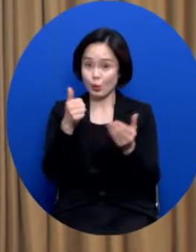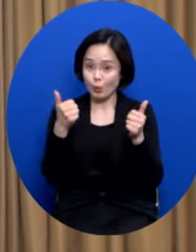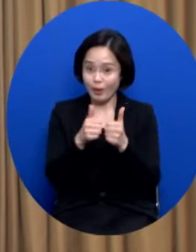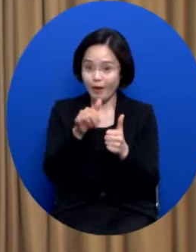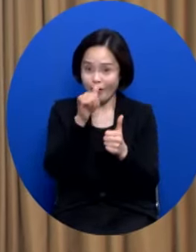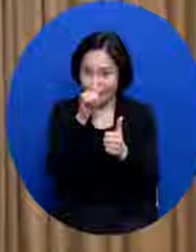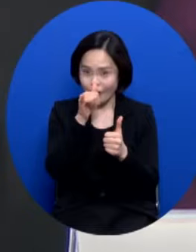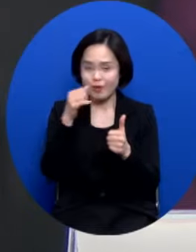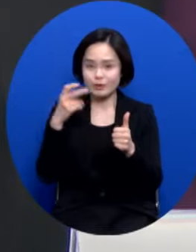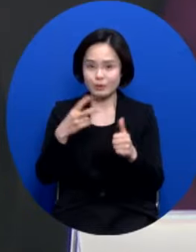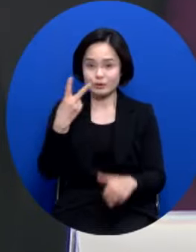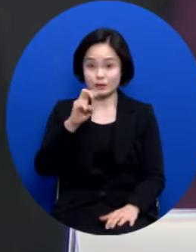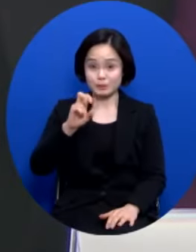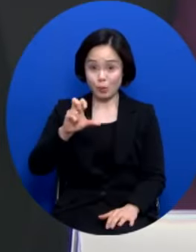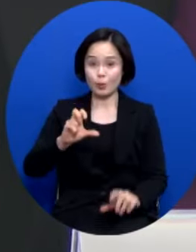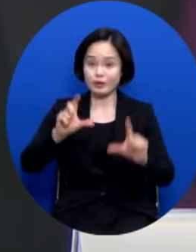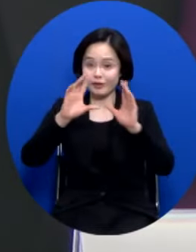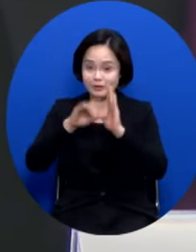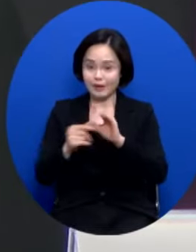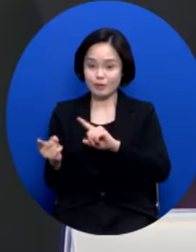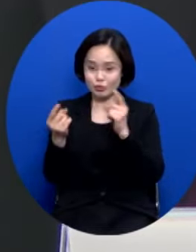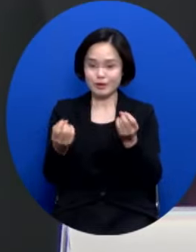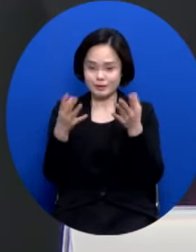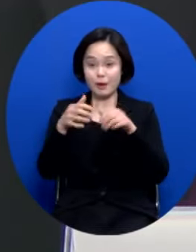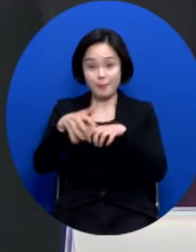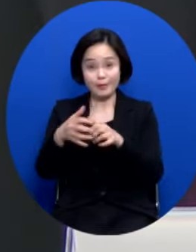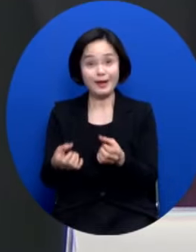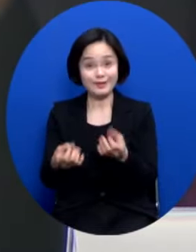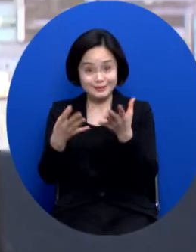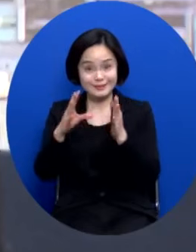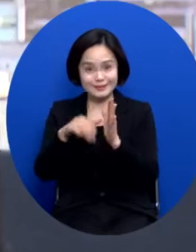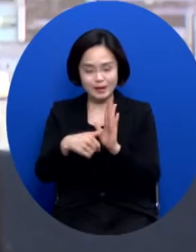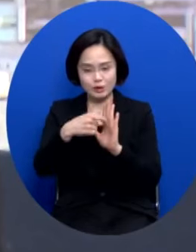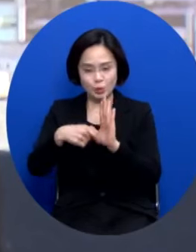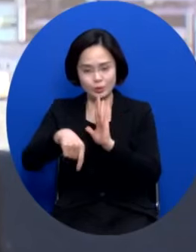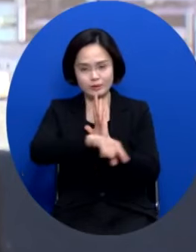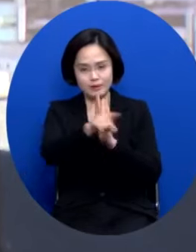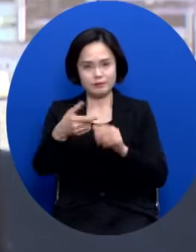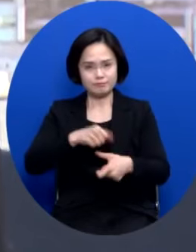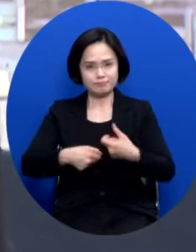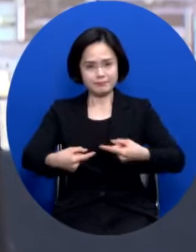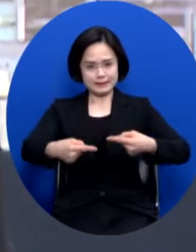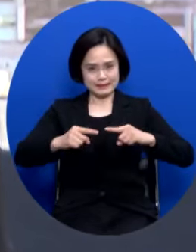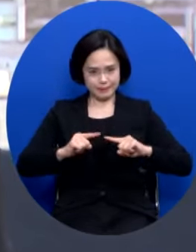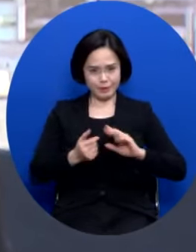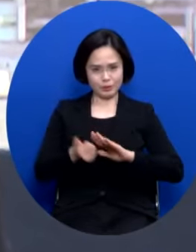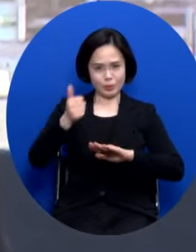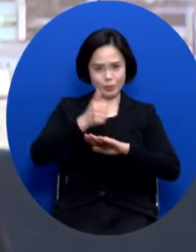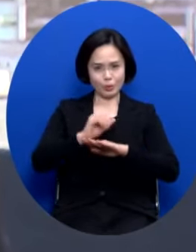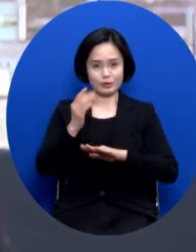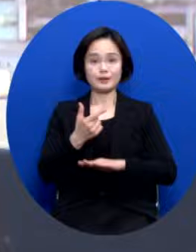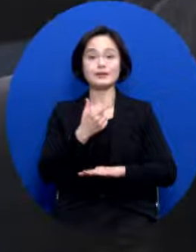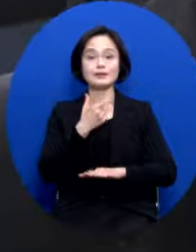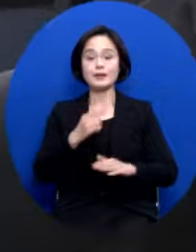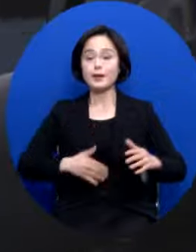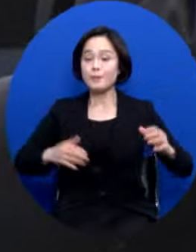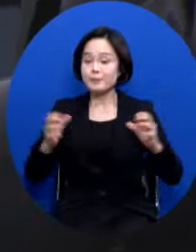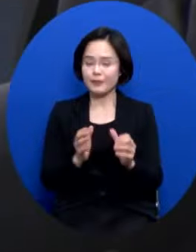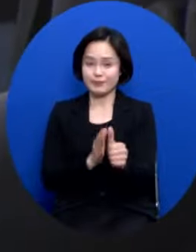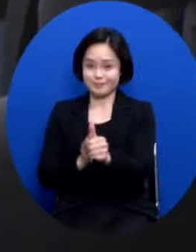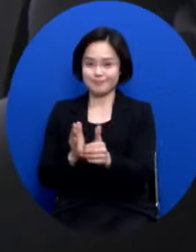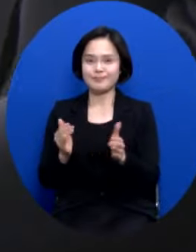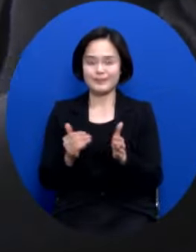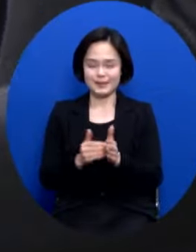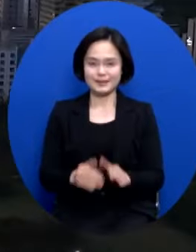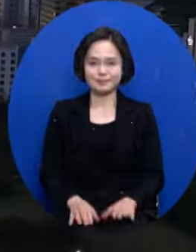맞는 2025년에 열리는 부활절 퍼레이드에 주주교단이 적극 참여해 성공적으로 개최할 수 있도록 협력할 것을